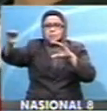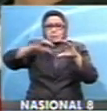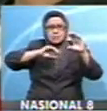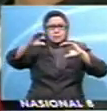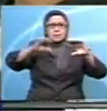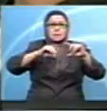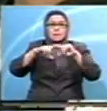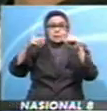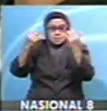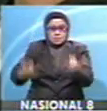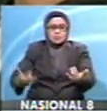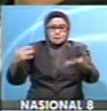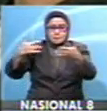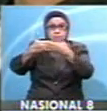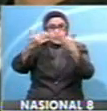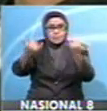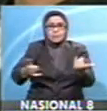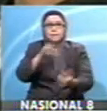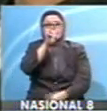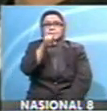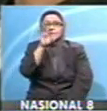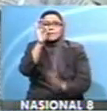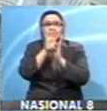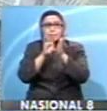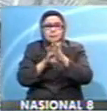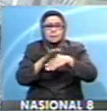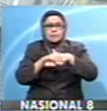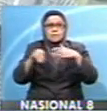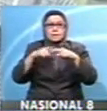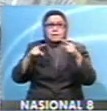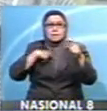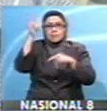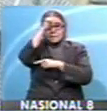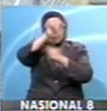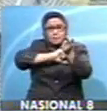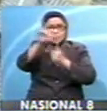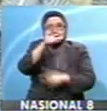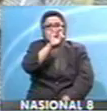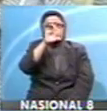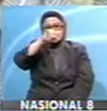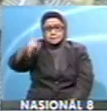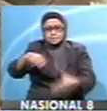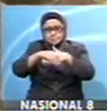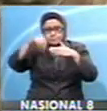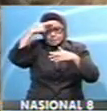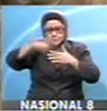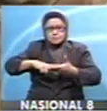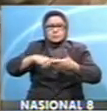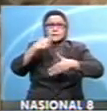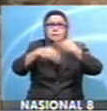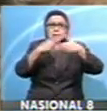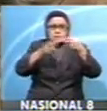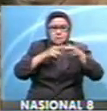ke setakat ini kerajaan meluluskan sebanyak r00 juta k-emulanrastrtur